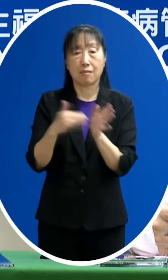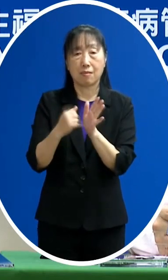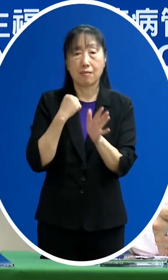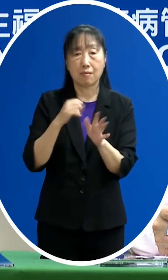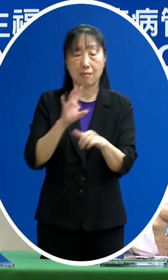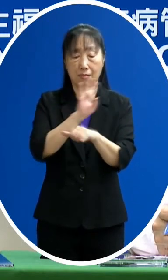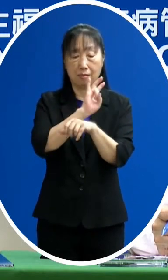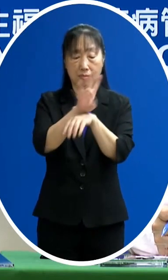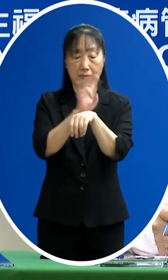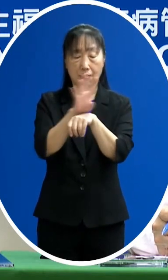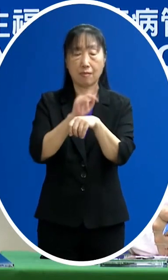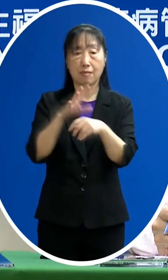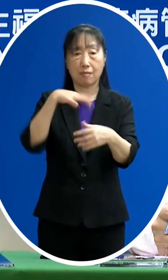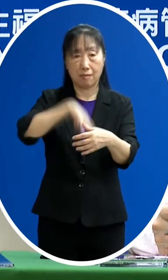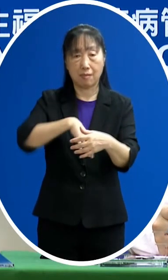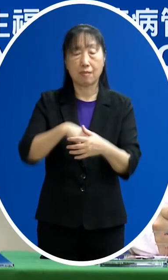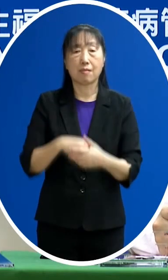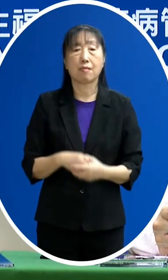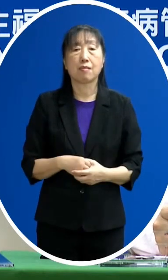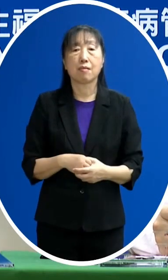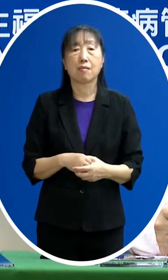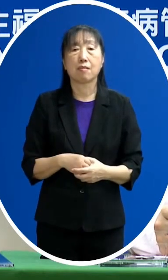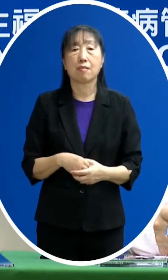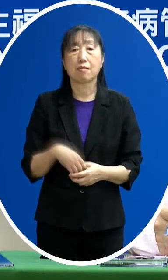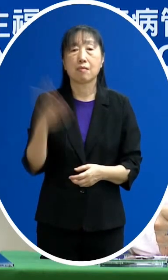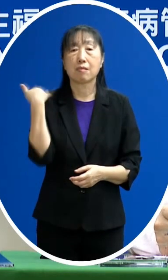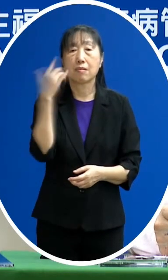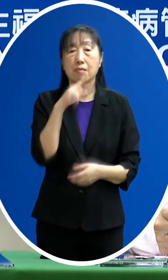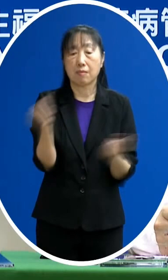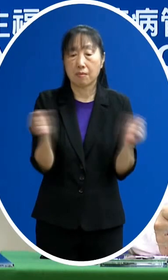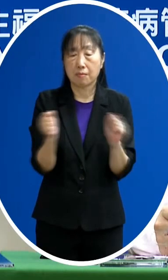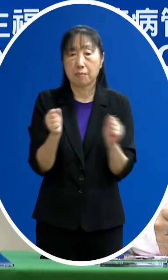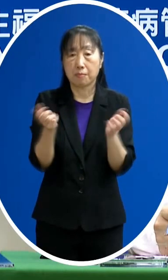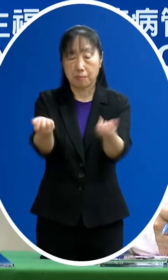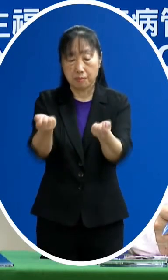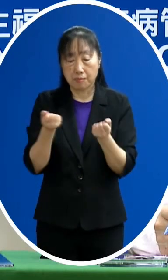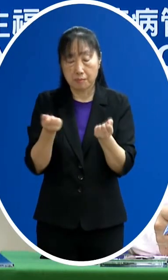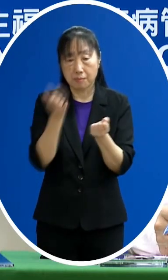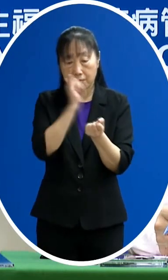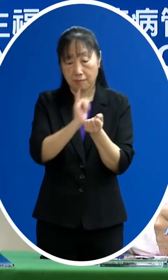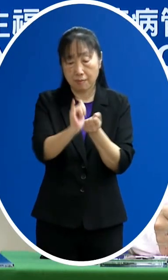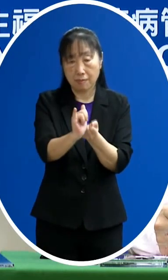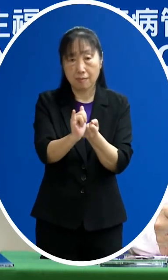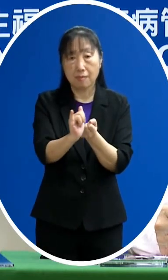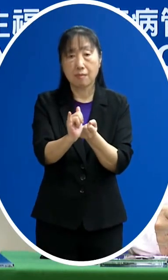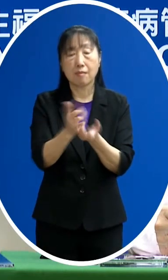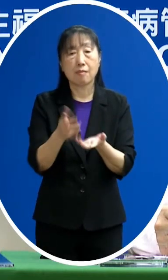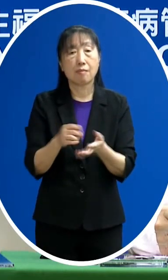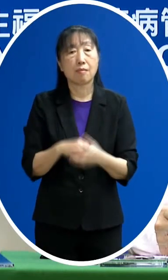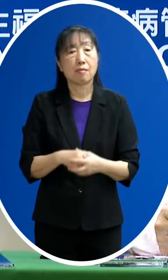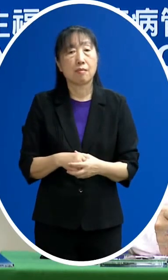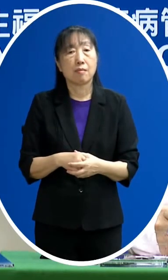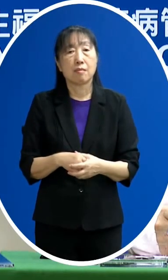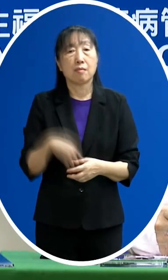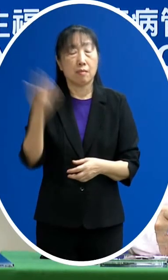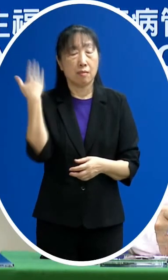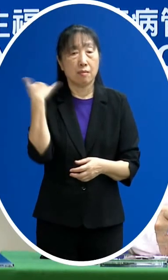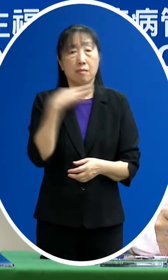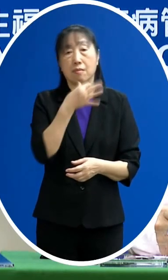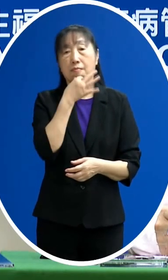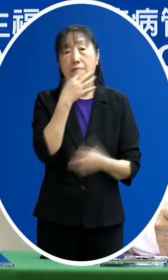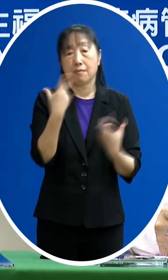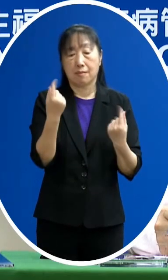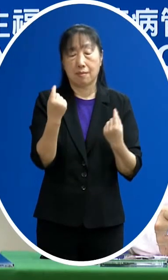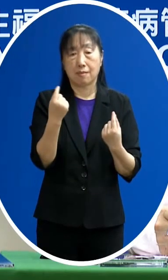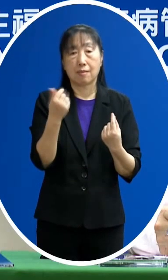面。那以往你们刚才提到说在冰柜，在冰柜里面去处理它，那以前就是怕说